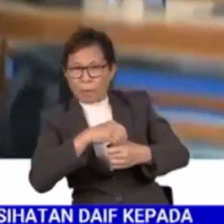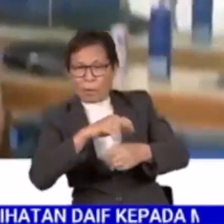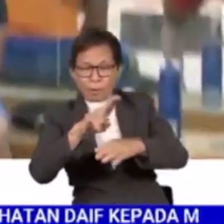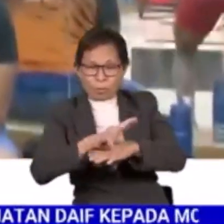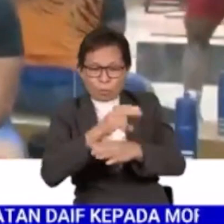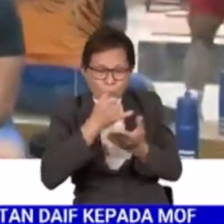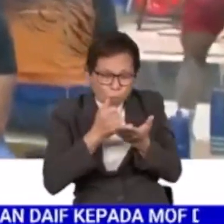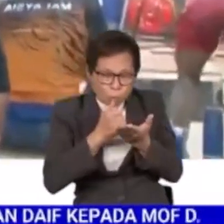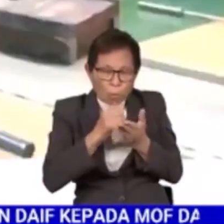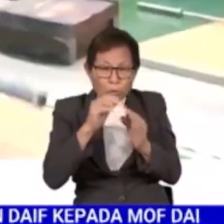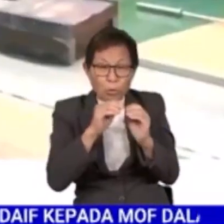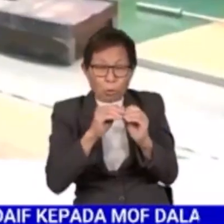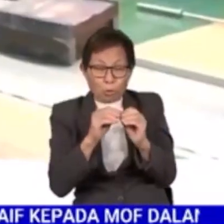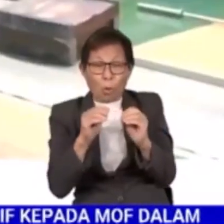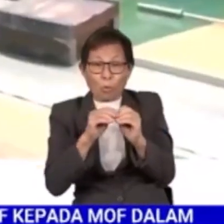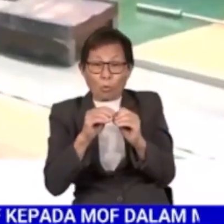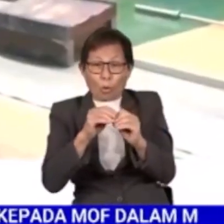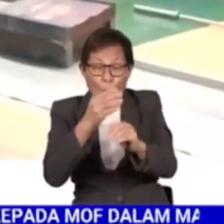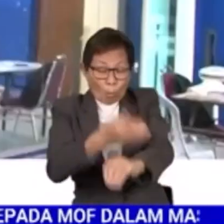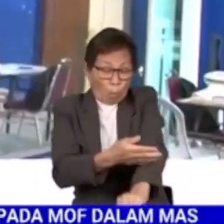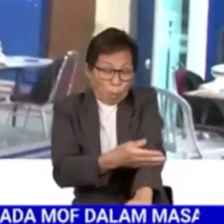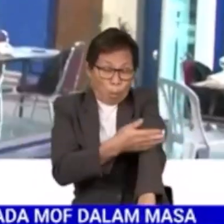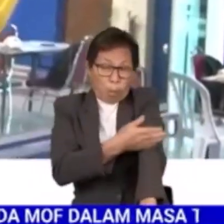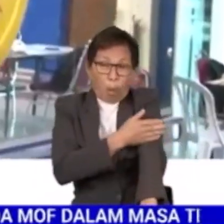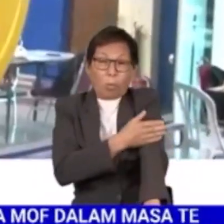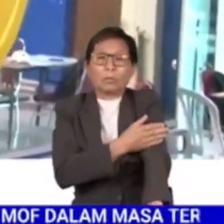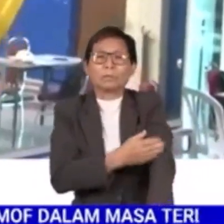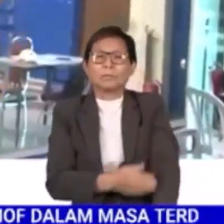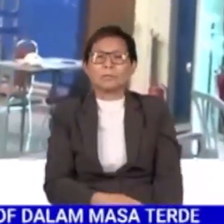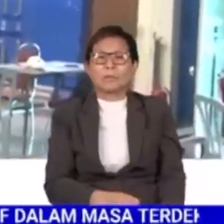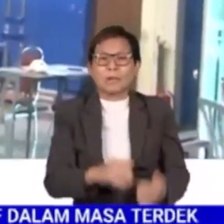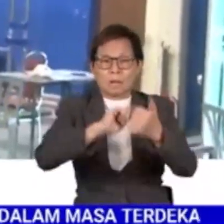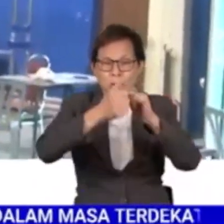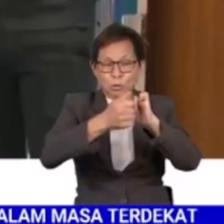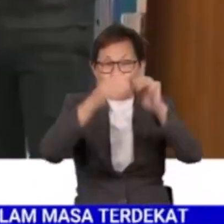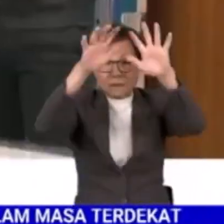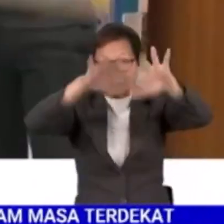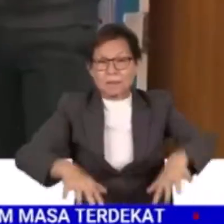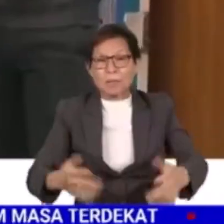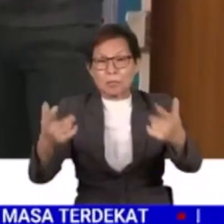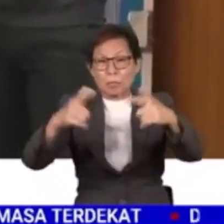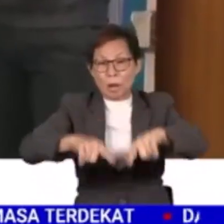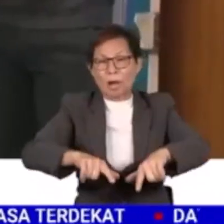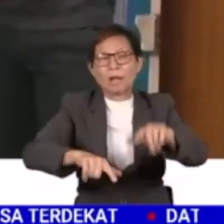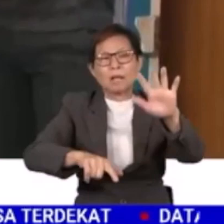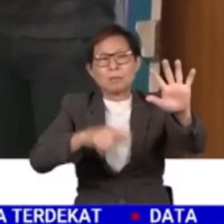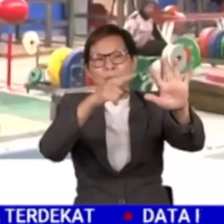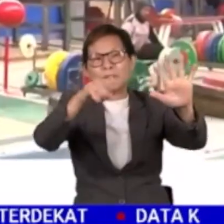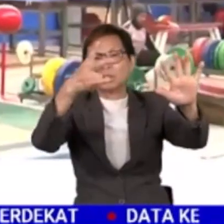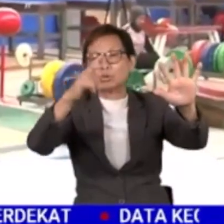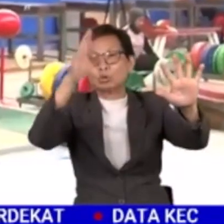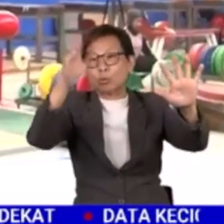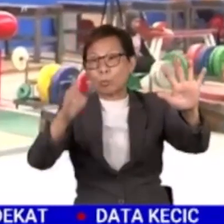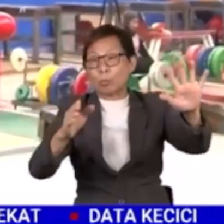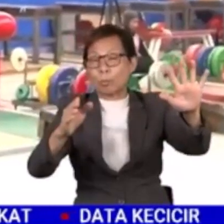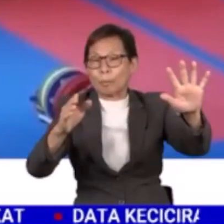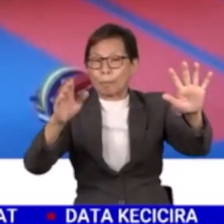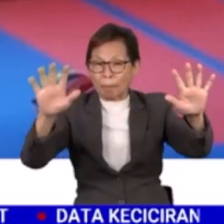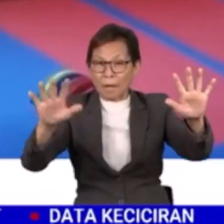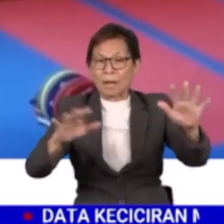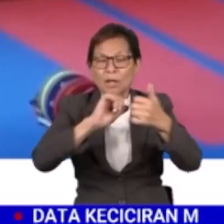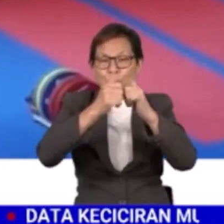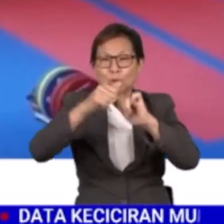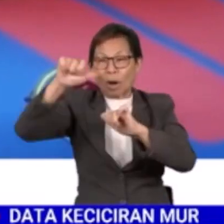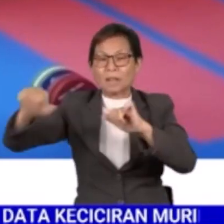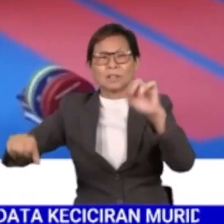bahan terlarang untuk meningkatkan prestasi asuransi bakat langsung di pnompen bermula 5 hingga 17 Mei ini mereka lesukan Asia